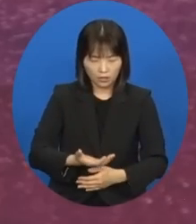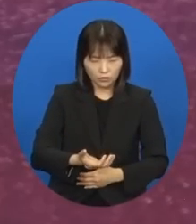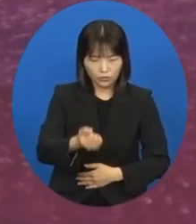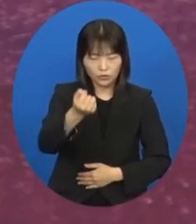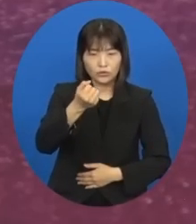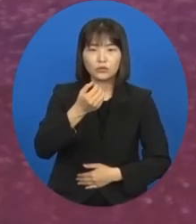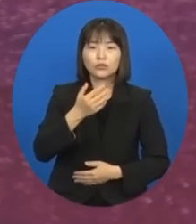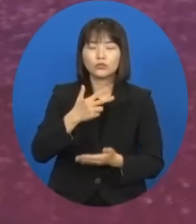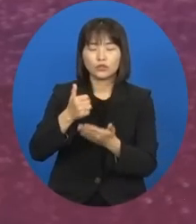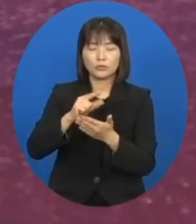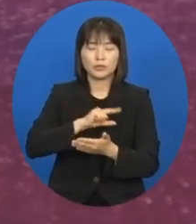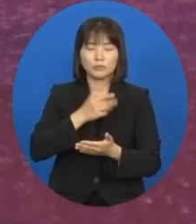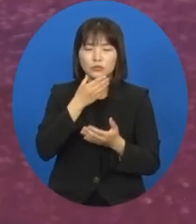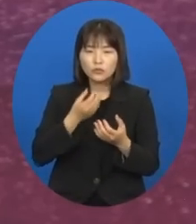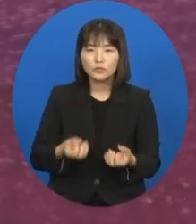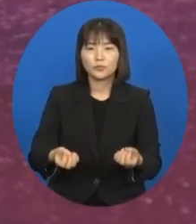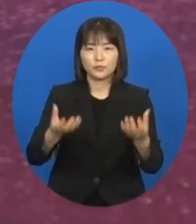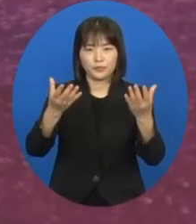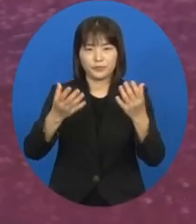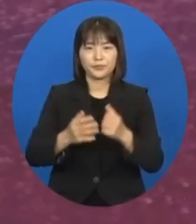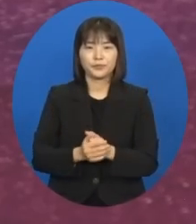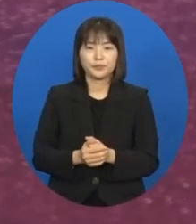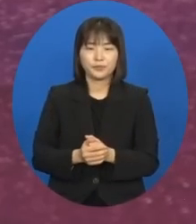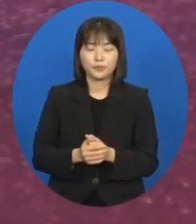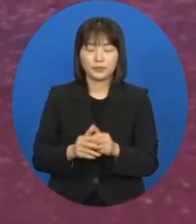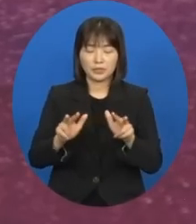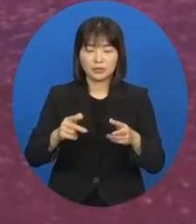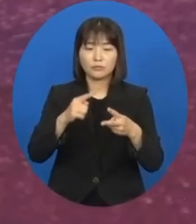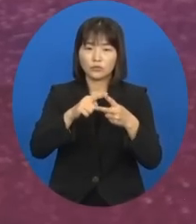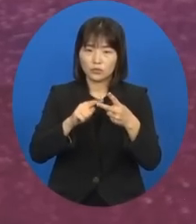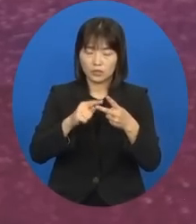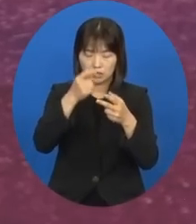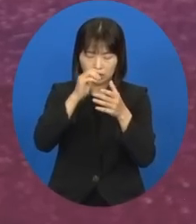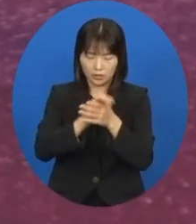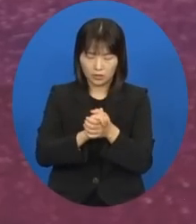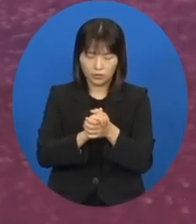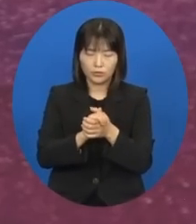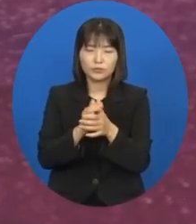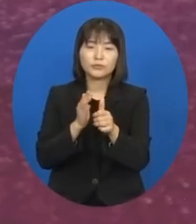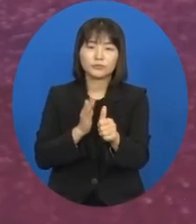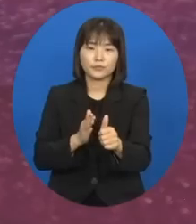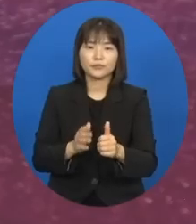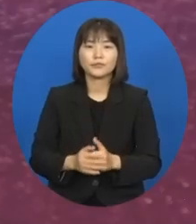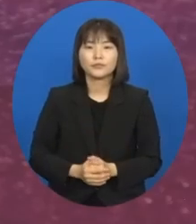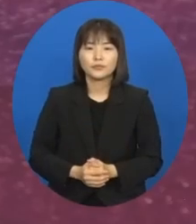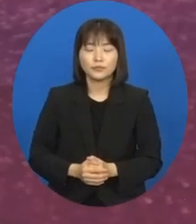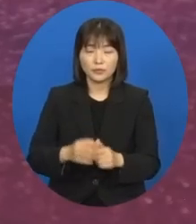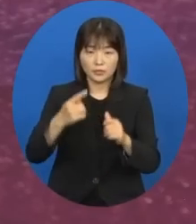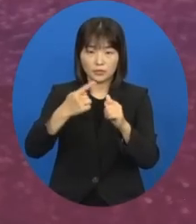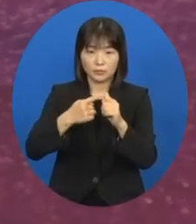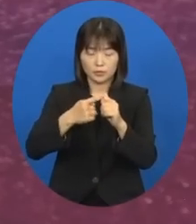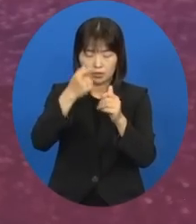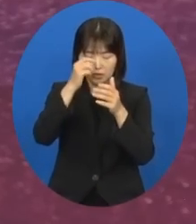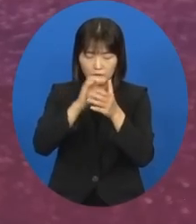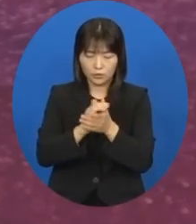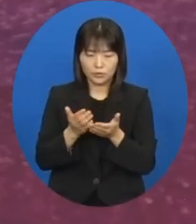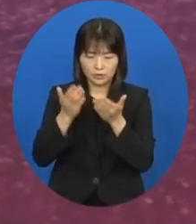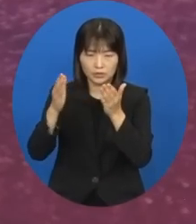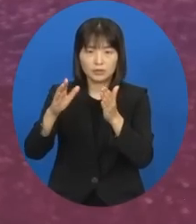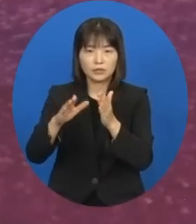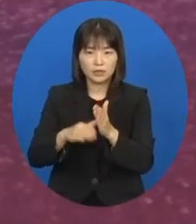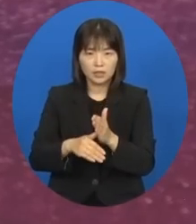주님의 이름으로 축복합니다이 시간 두 가지 기도 제목을 붙잡고 기도하겠습니다 첫 번째로 기도하실 때